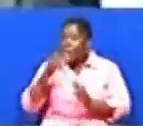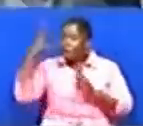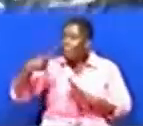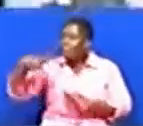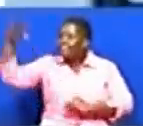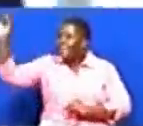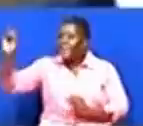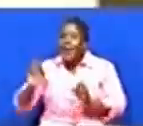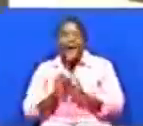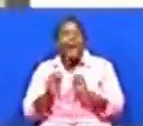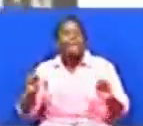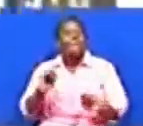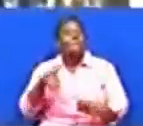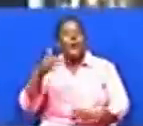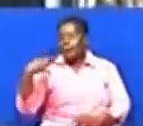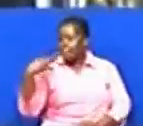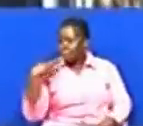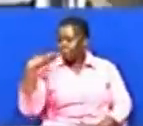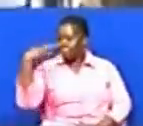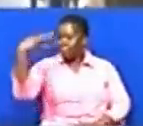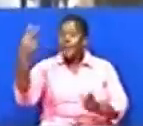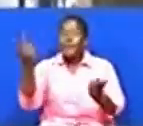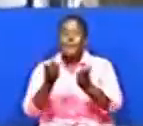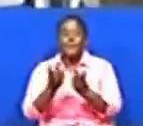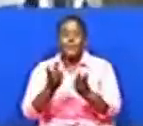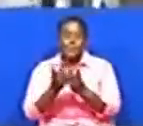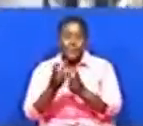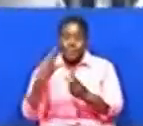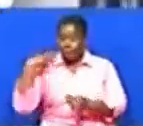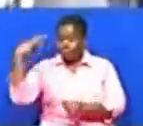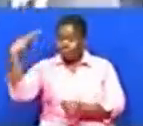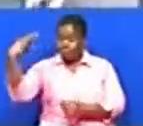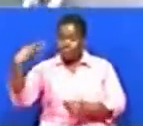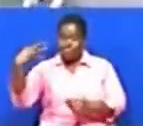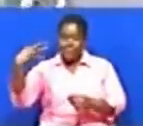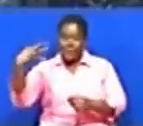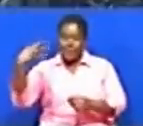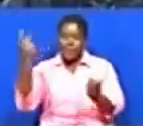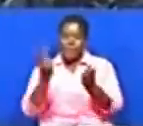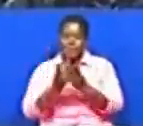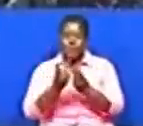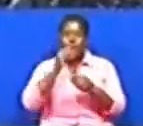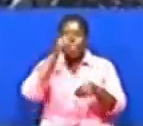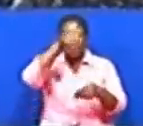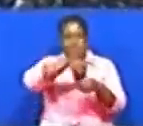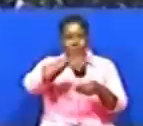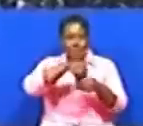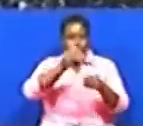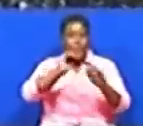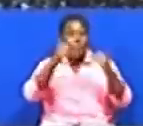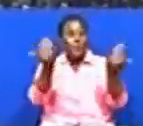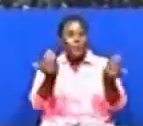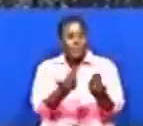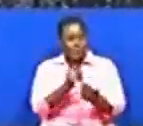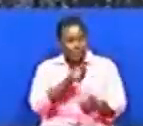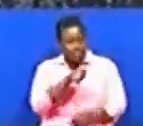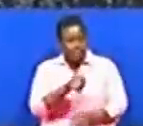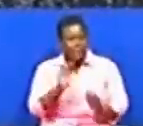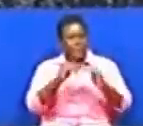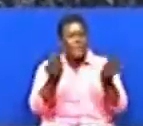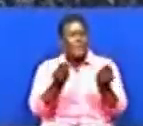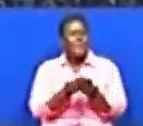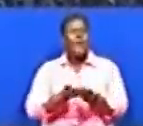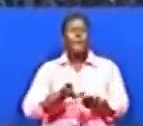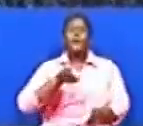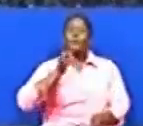Kisha akaondoka, na baadaye kura zilitosha ndani ya chama na kufanikiwa kupeperusha bendera ya chama kikongwe na chenye